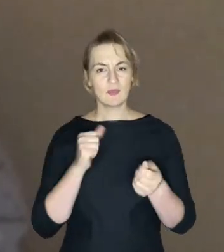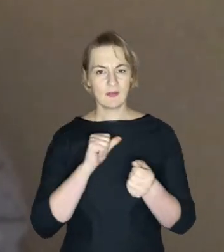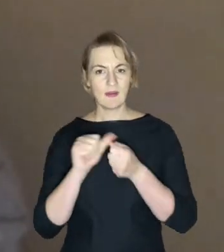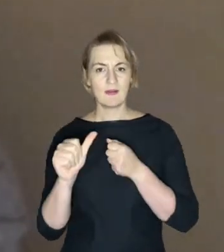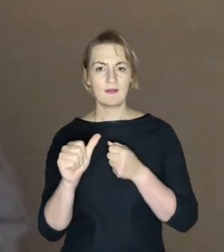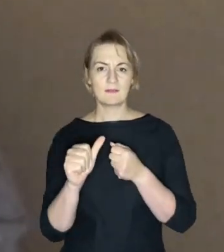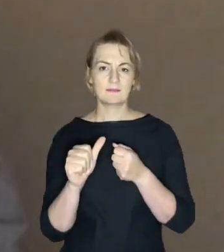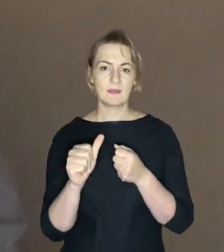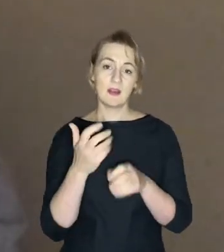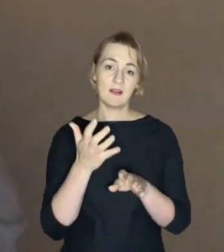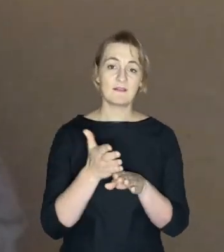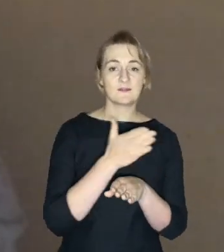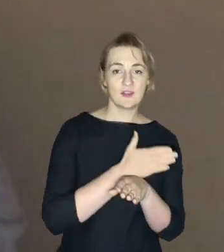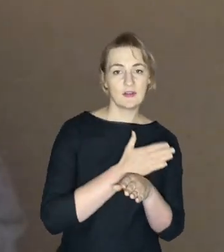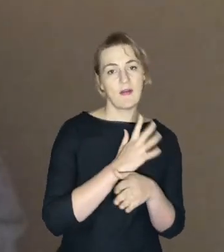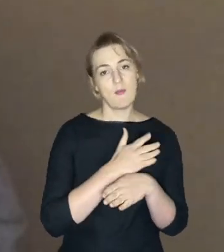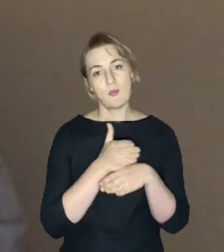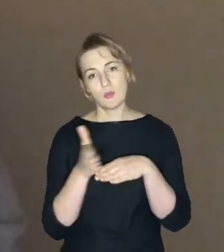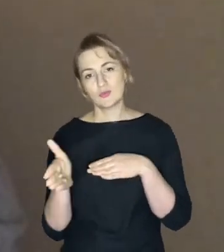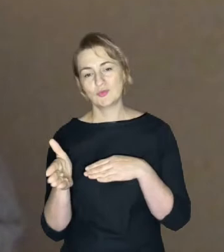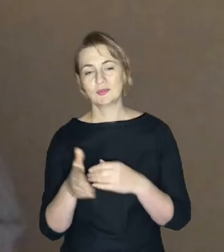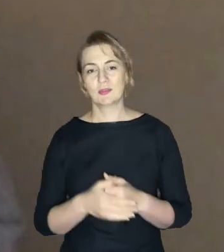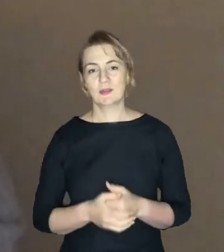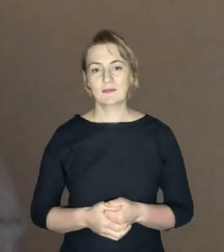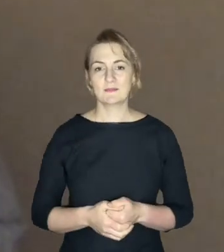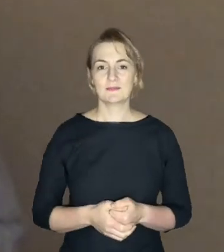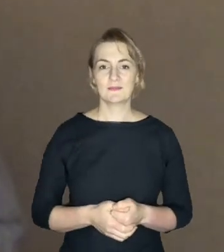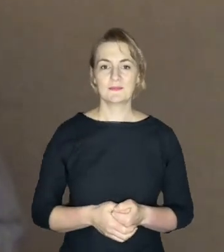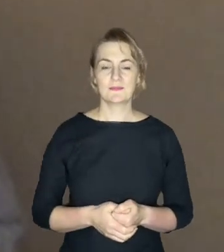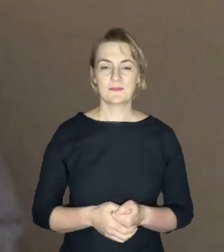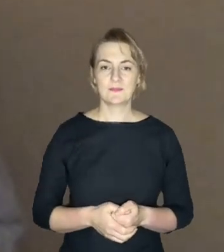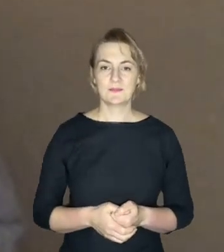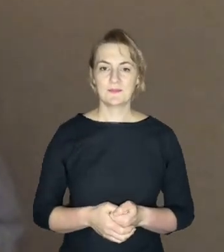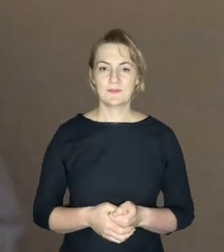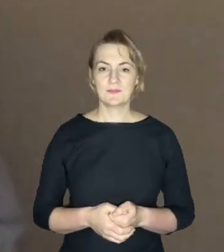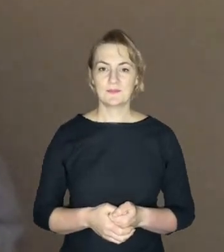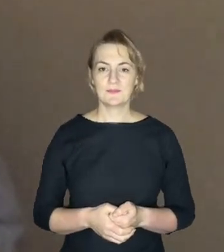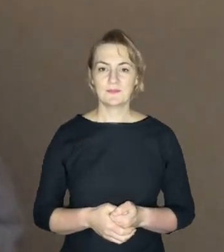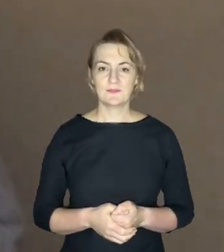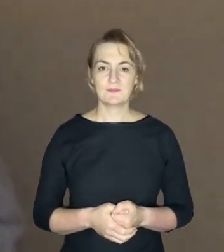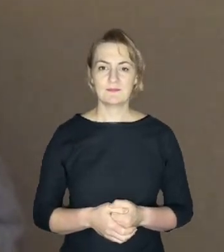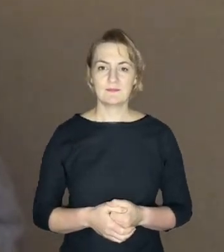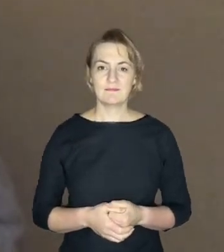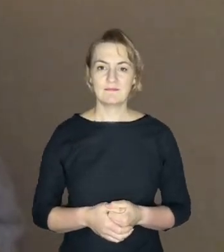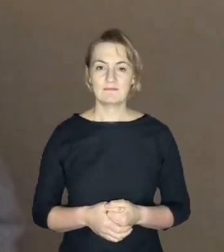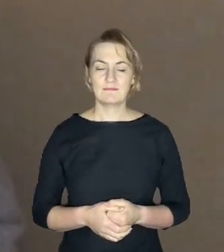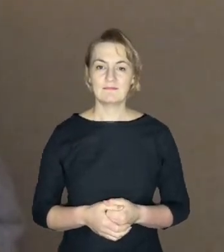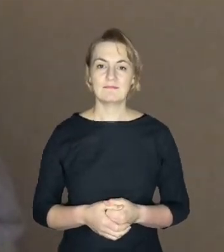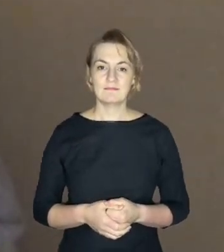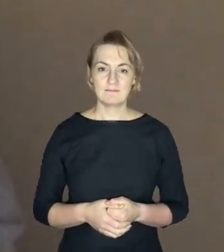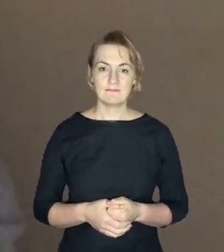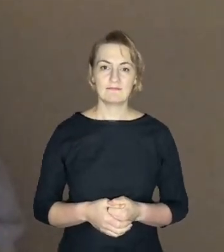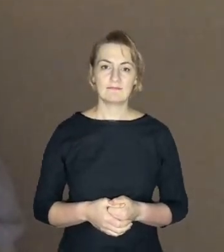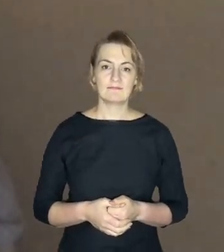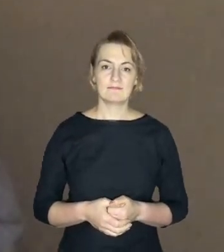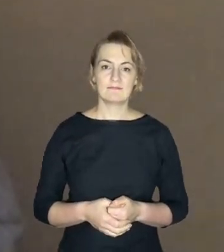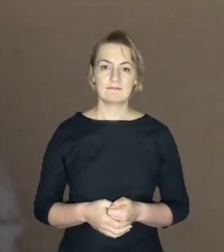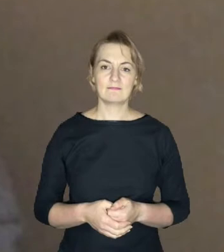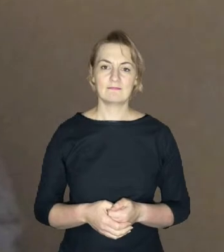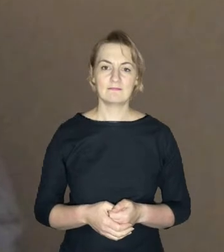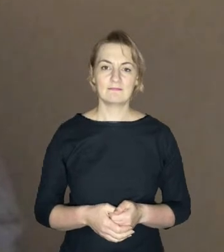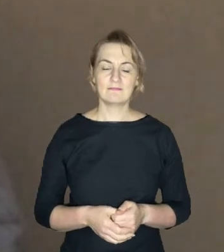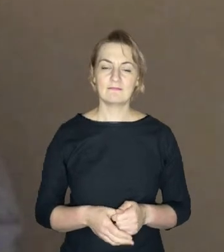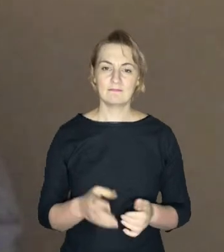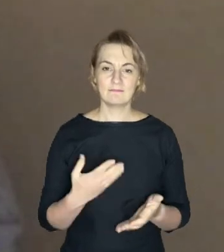czy później, prawda, i staje nam, prawda, z całą mocą